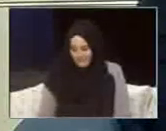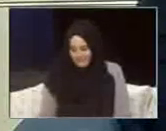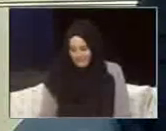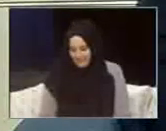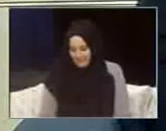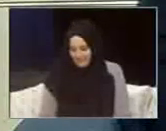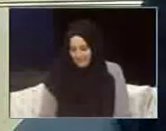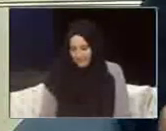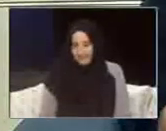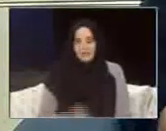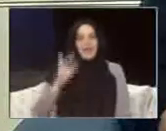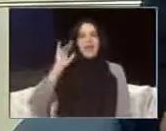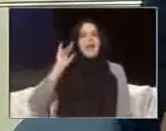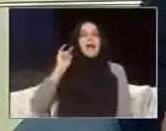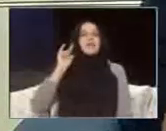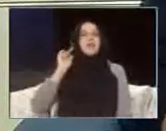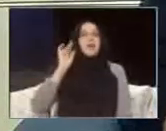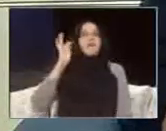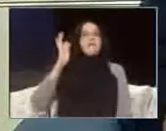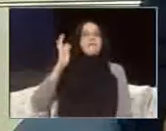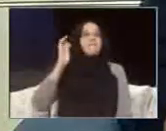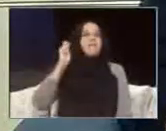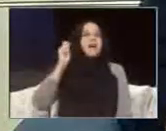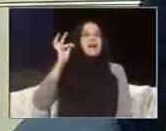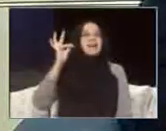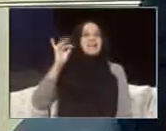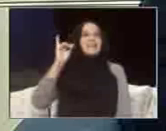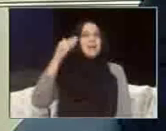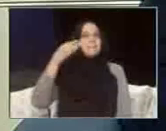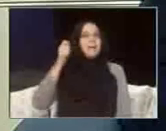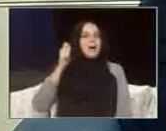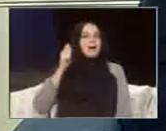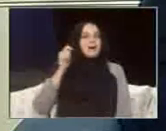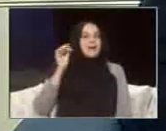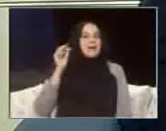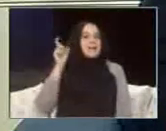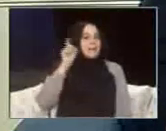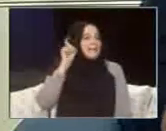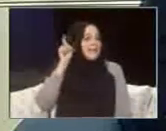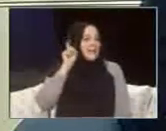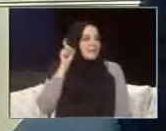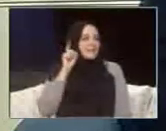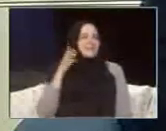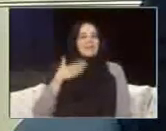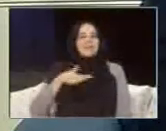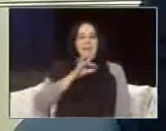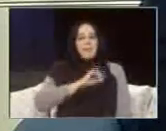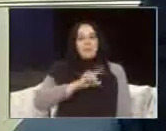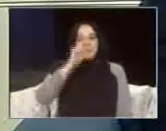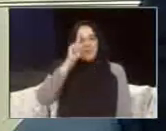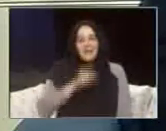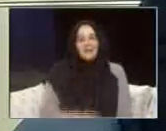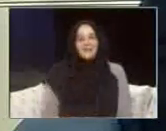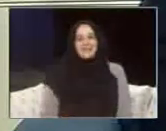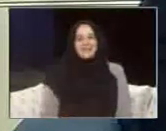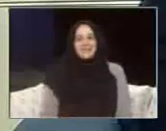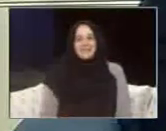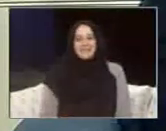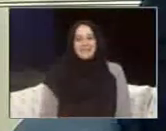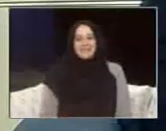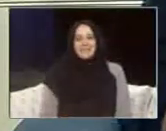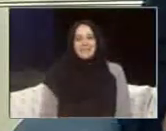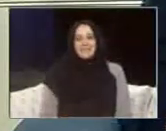حاجة فاطمة من تياب. حاجة محمد. مرحبا. والسلام على شيوخنا الكرام. أهلا